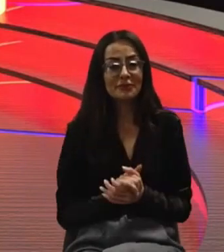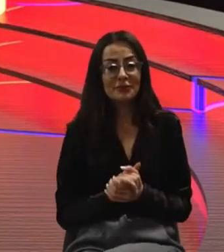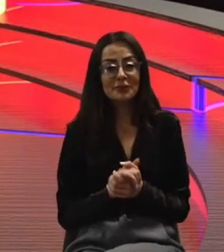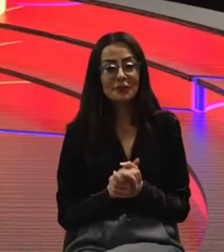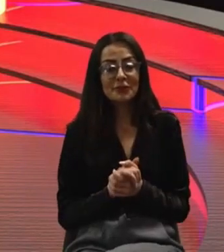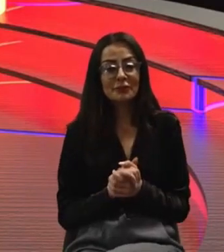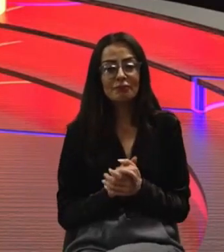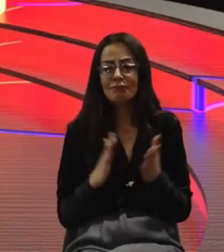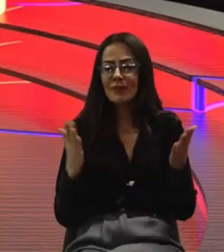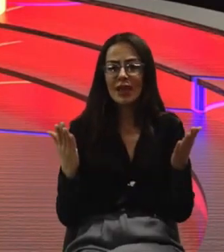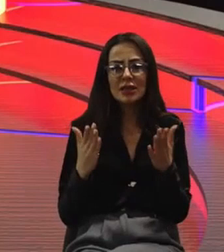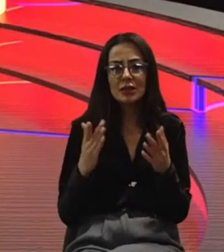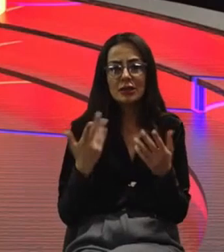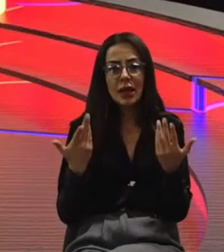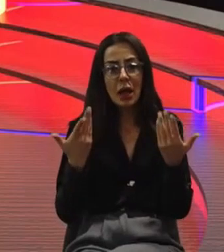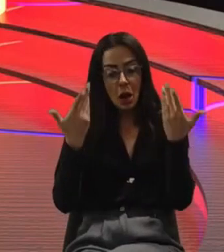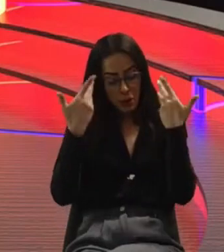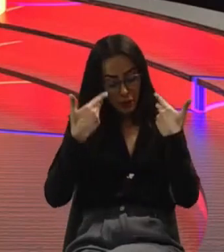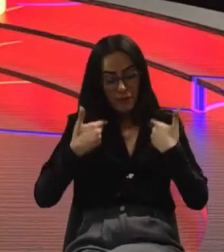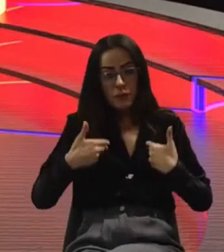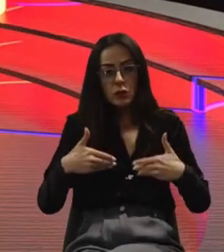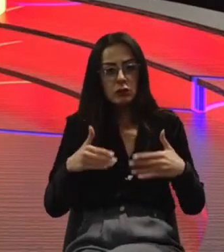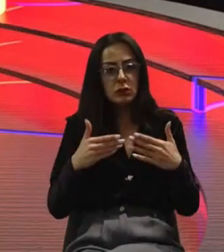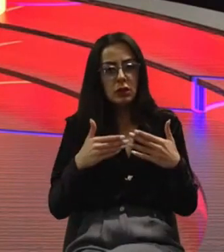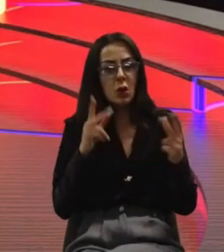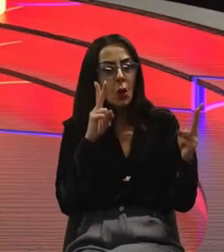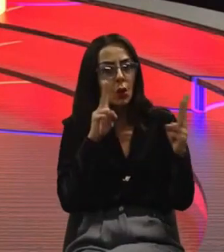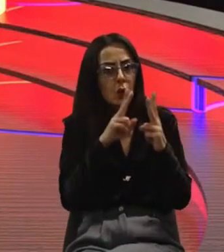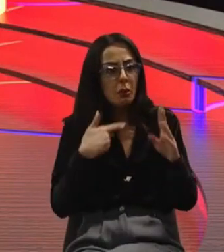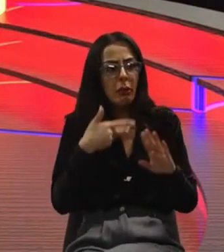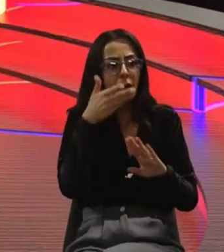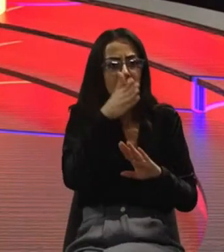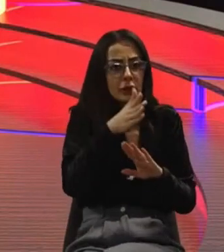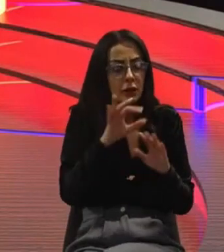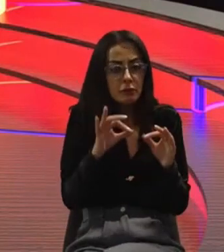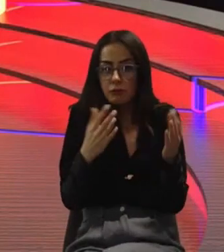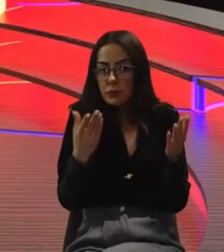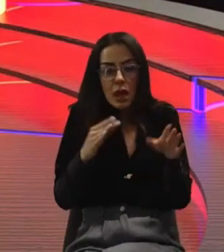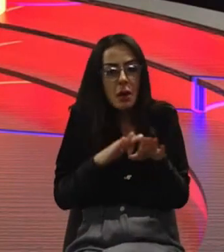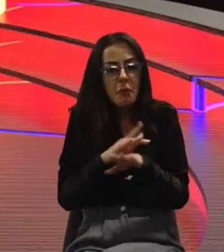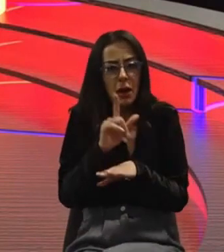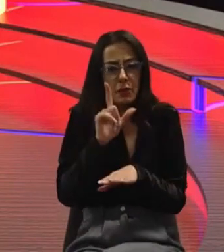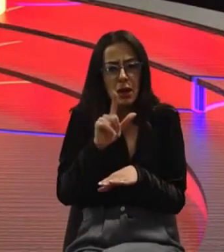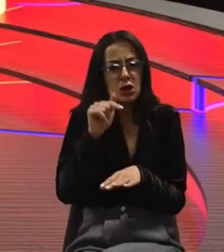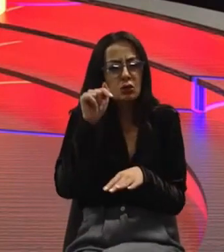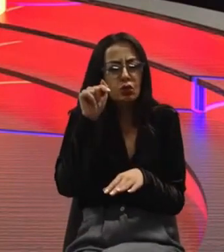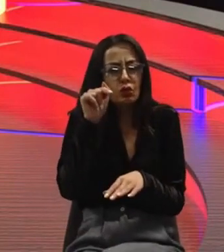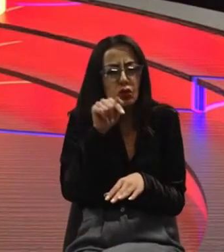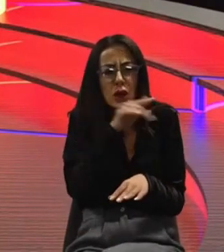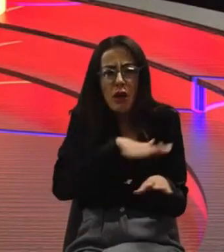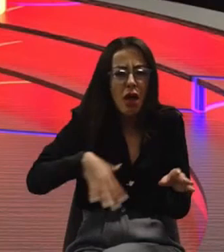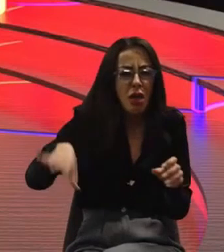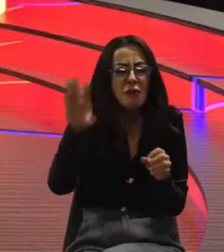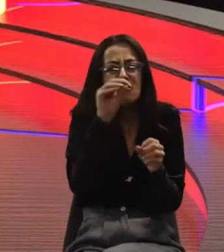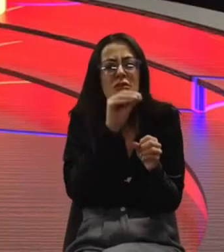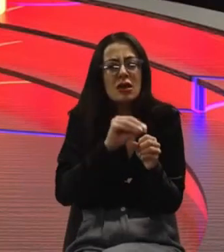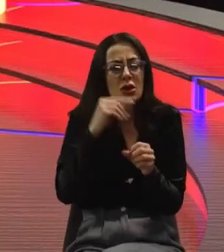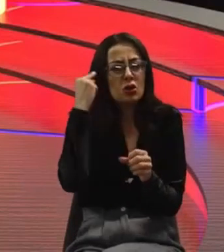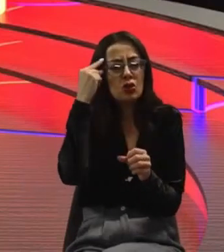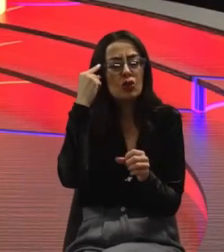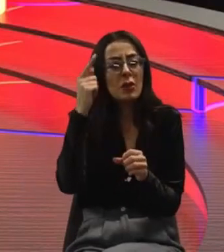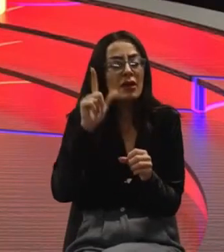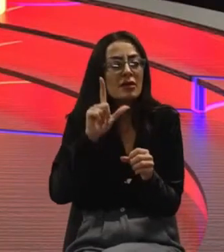bir görünümde burada olmam lazım Bunlar hepsine gerçekten kafayı olmanız gerekiyor Bunlar basit görünüyor